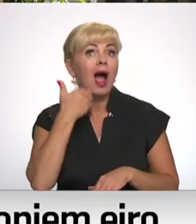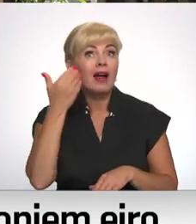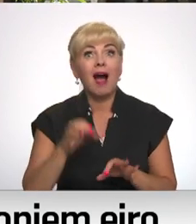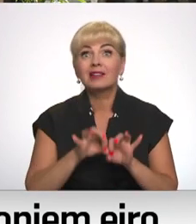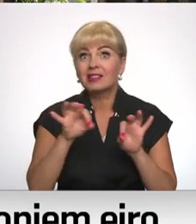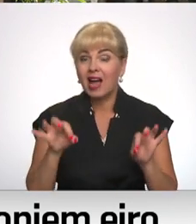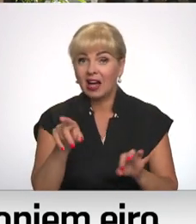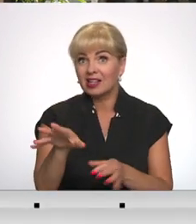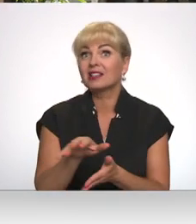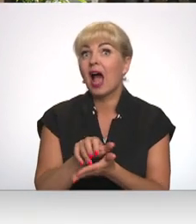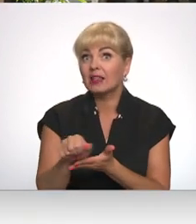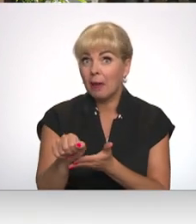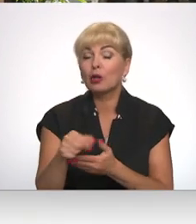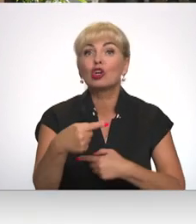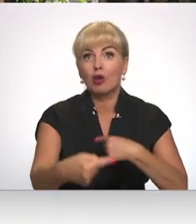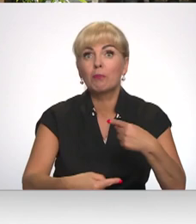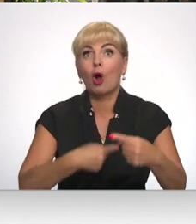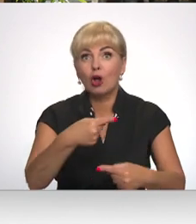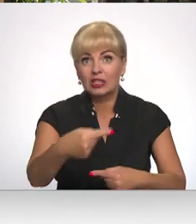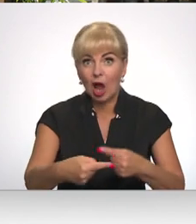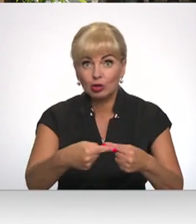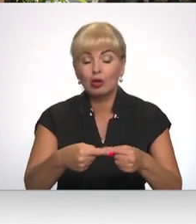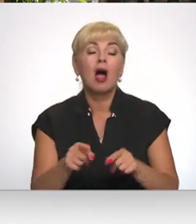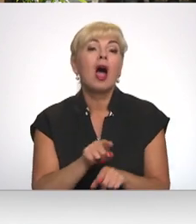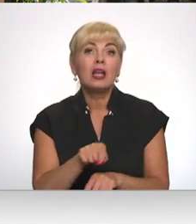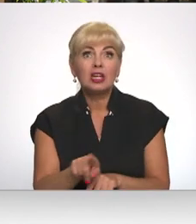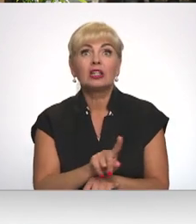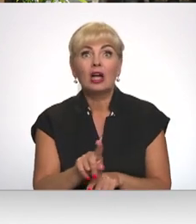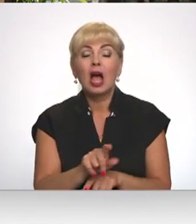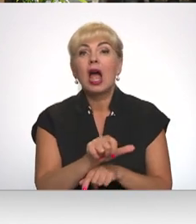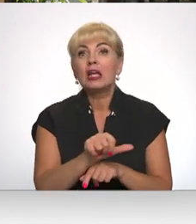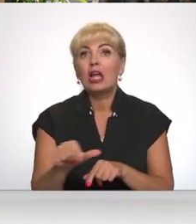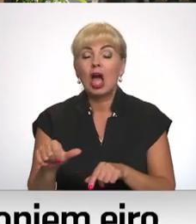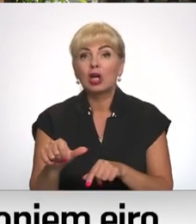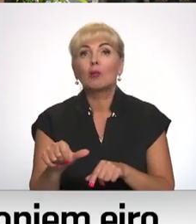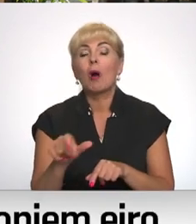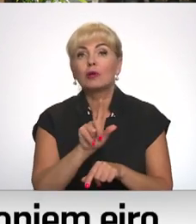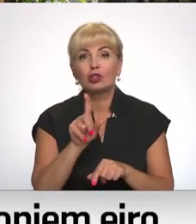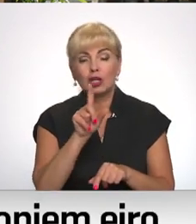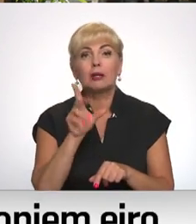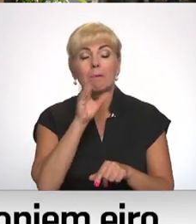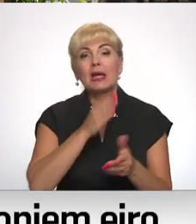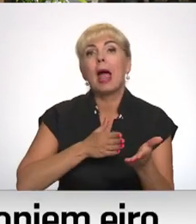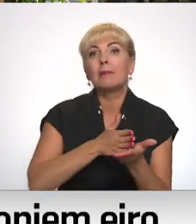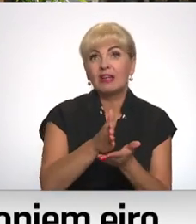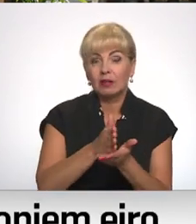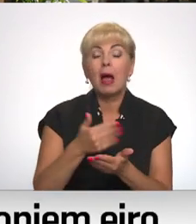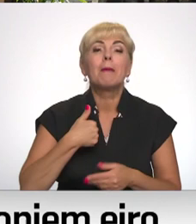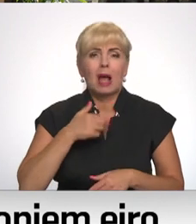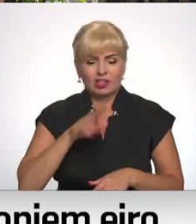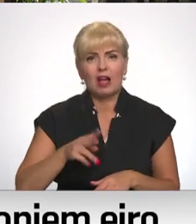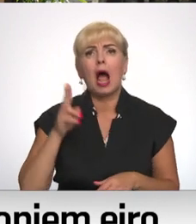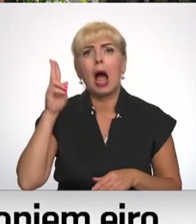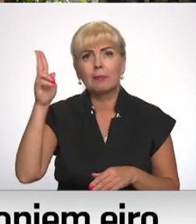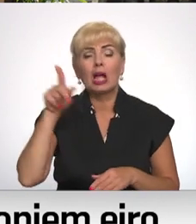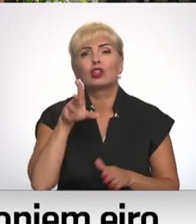pats demontāžu process, ir tas, kas ir, kam ir ierobežotas pieejamības informācija, varu vienīgi apliecināt, ka mēs iekļausimies